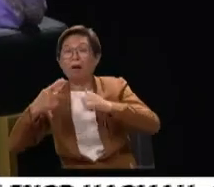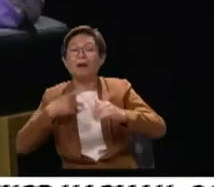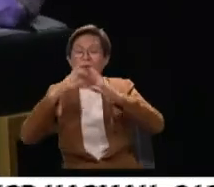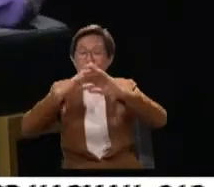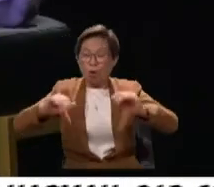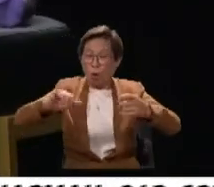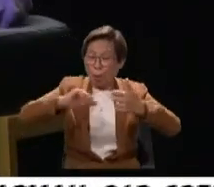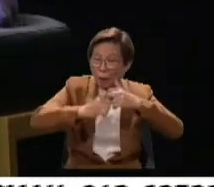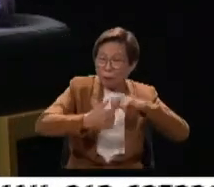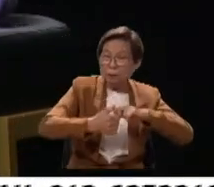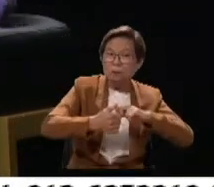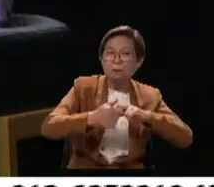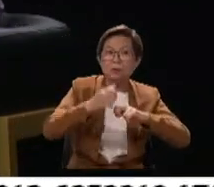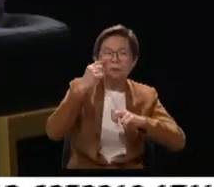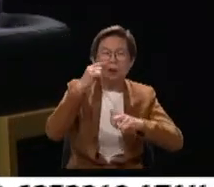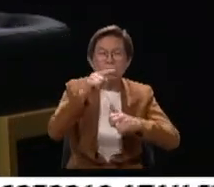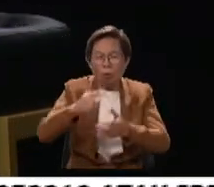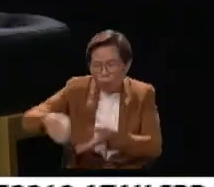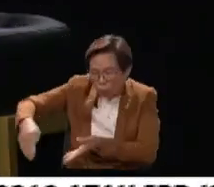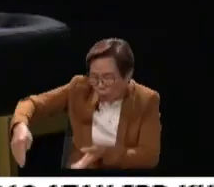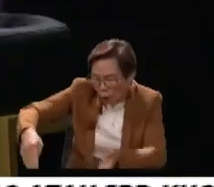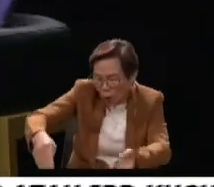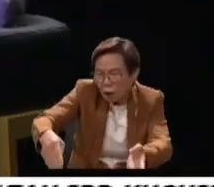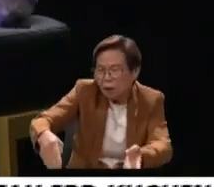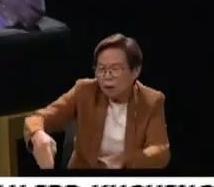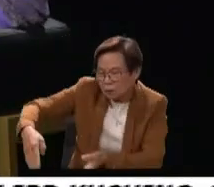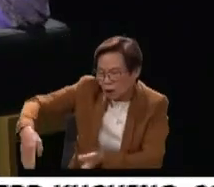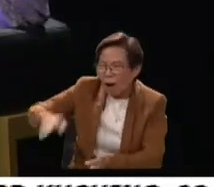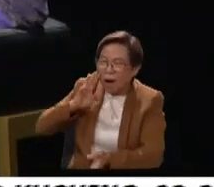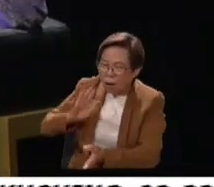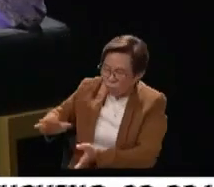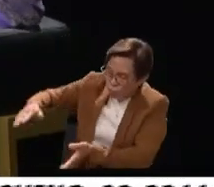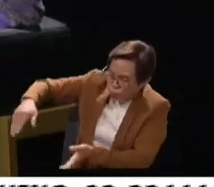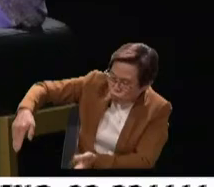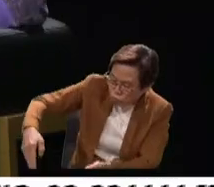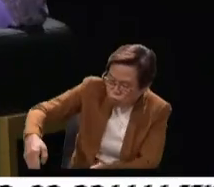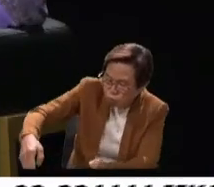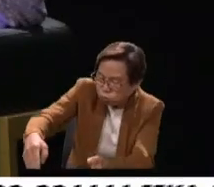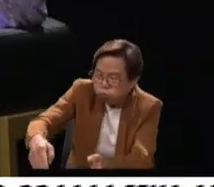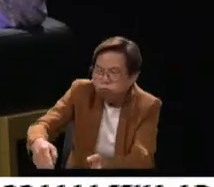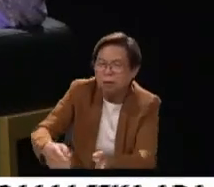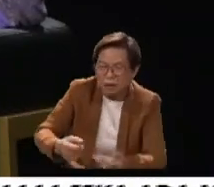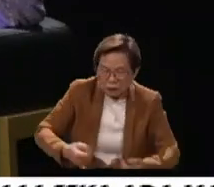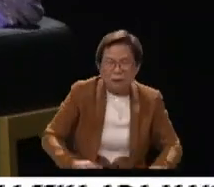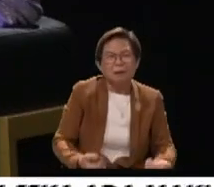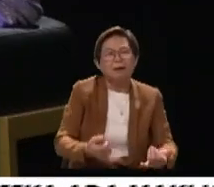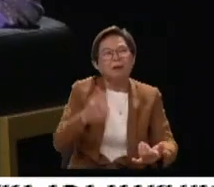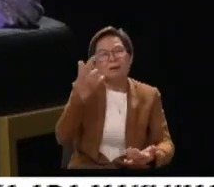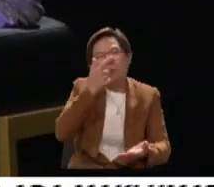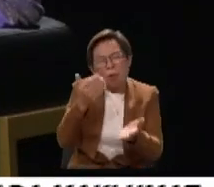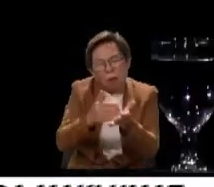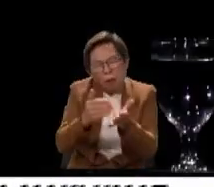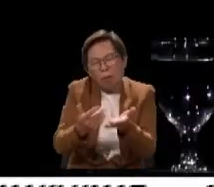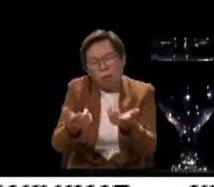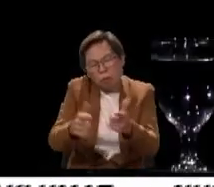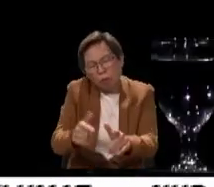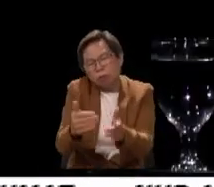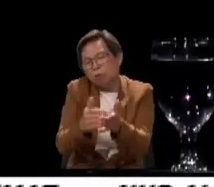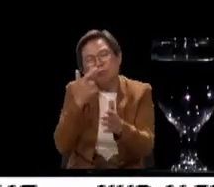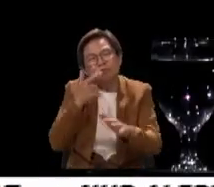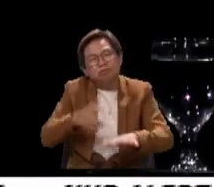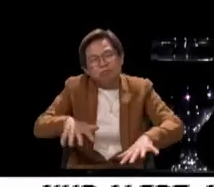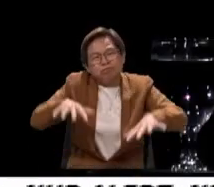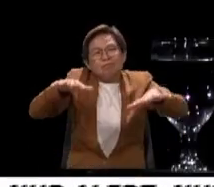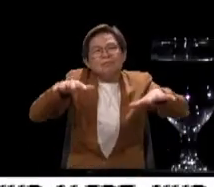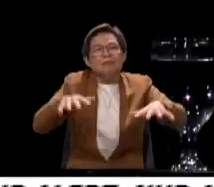melihat balik pereparitan longkang dan sebagainya untuk pastikan baha perkara ni tak jadi lagi sekaliah Okey